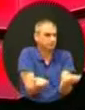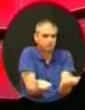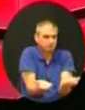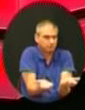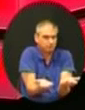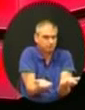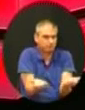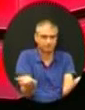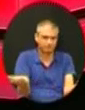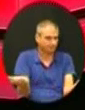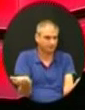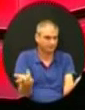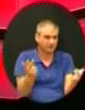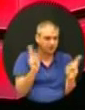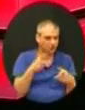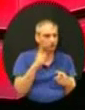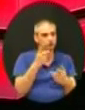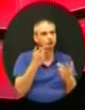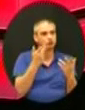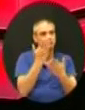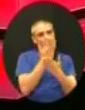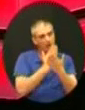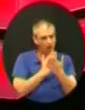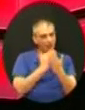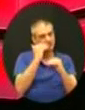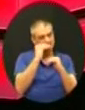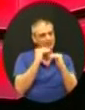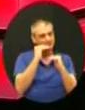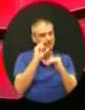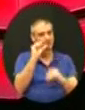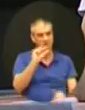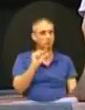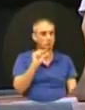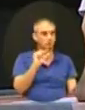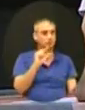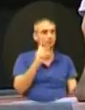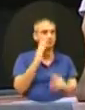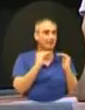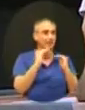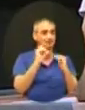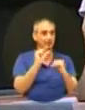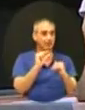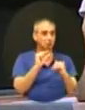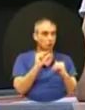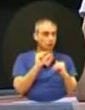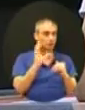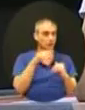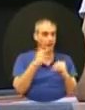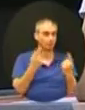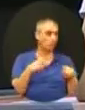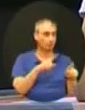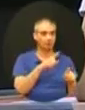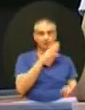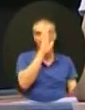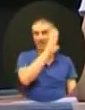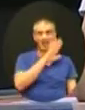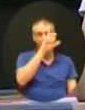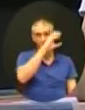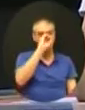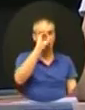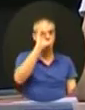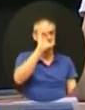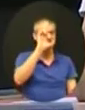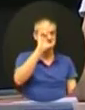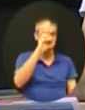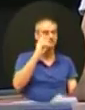אז יש אחוז יחסית נמוך, יחסית נמוך גם לעומת ה-OECD